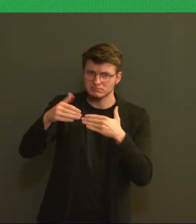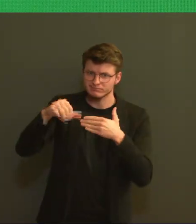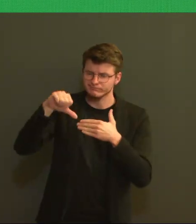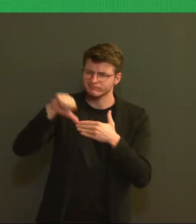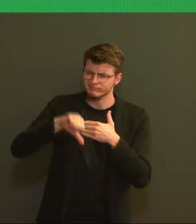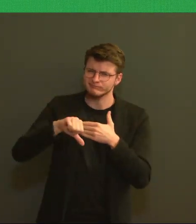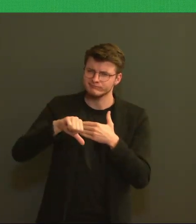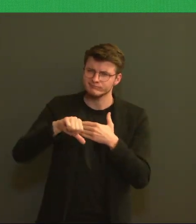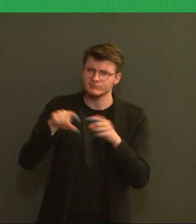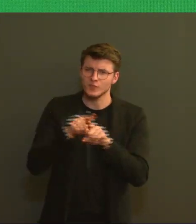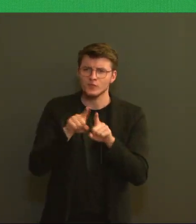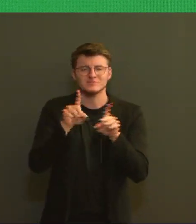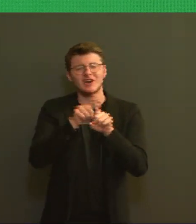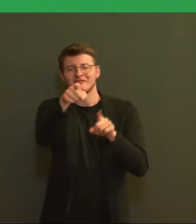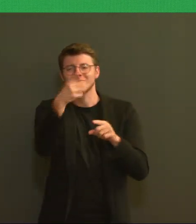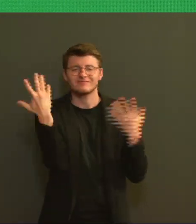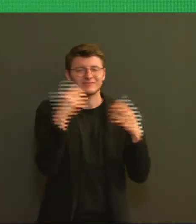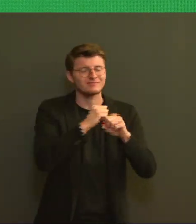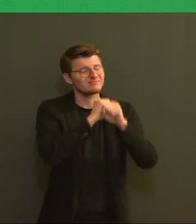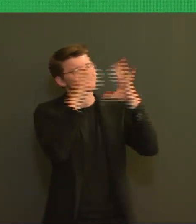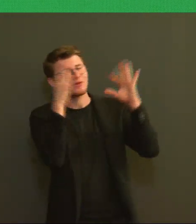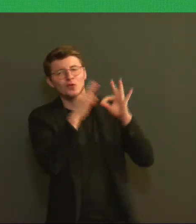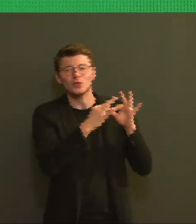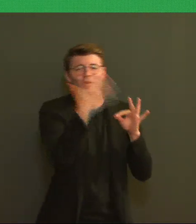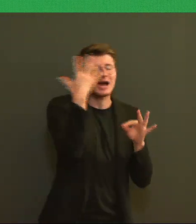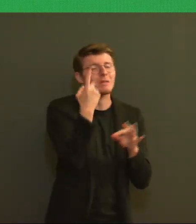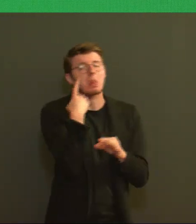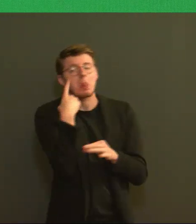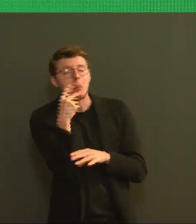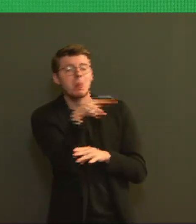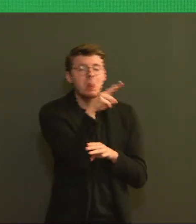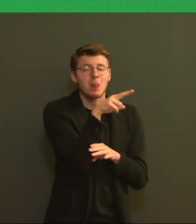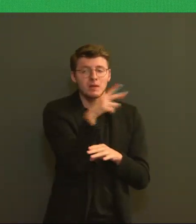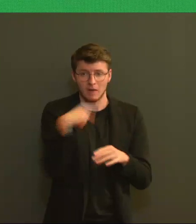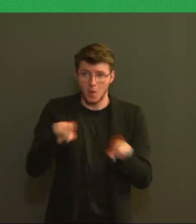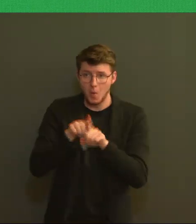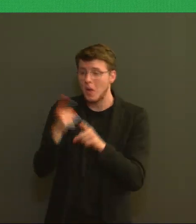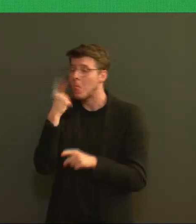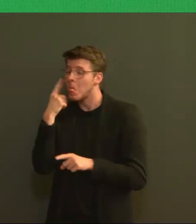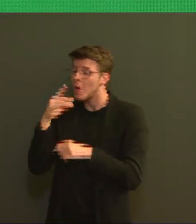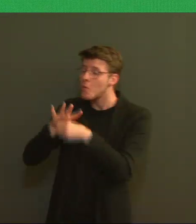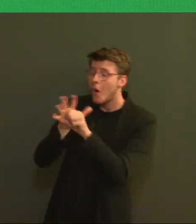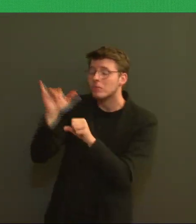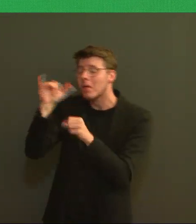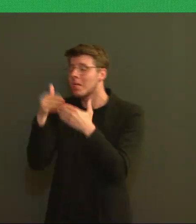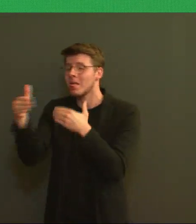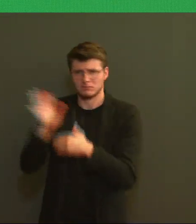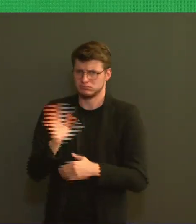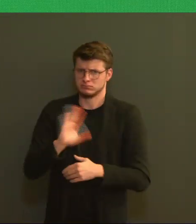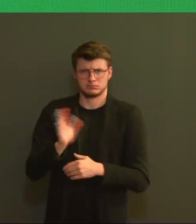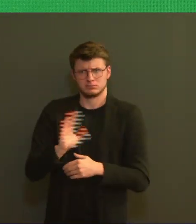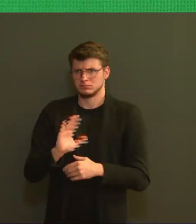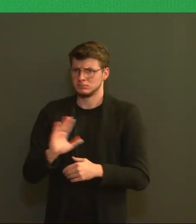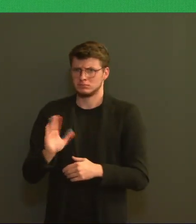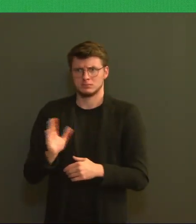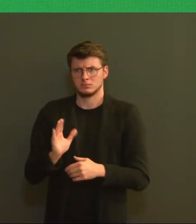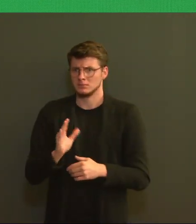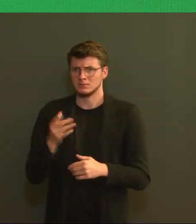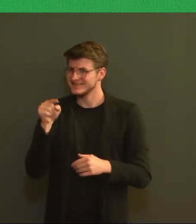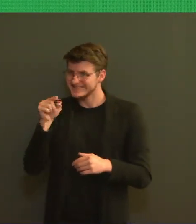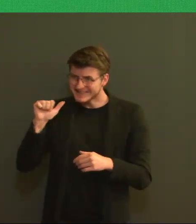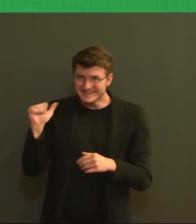de weersvoorspellingen moeten we niet lijdzaam afwachten op wat op ons afkomt. Iedereen heeft invloed op het verloop